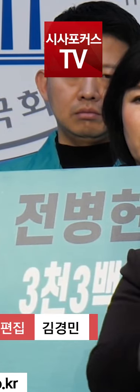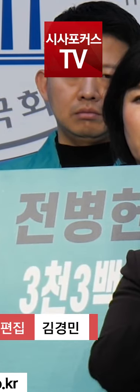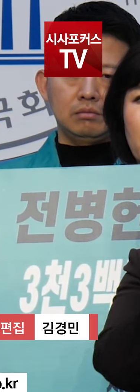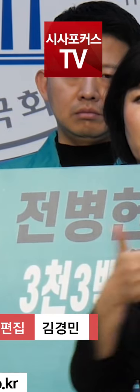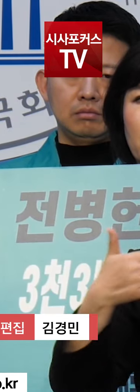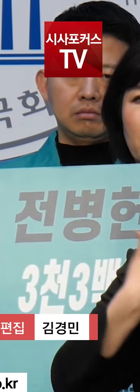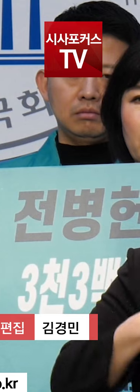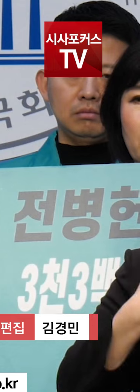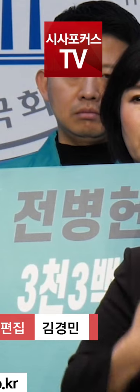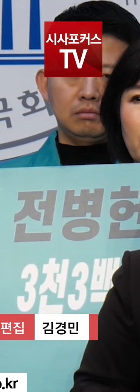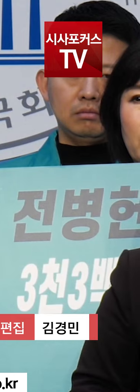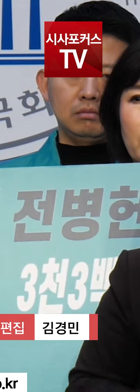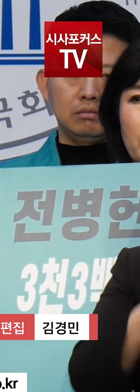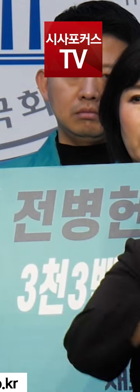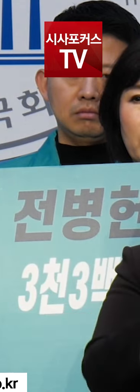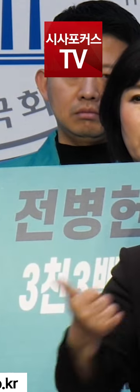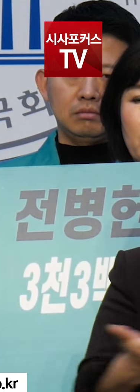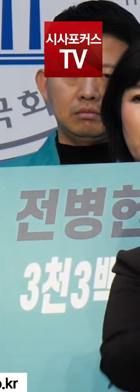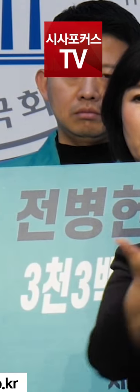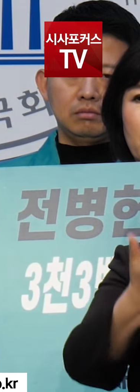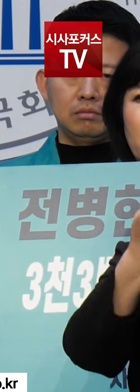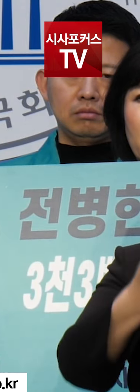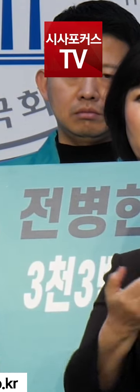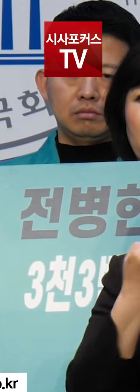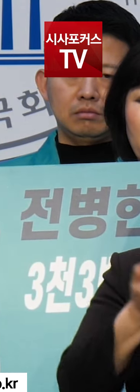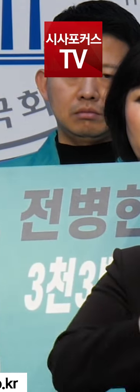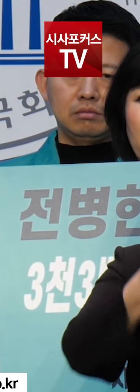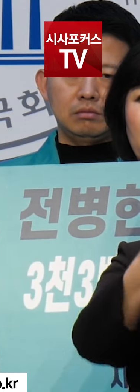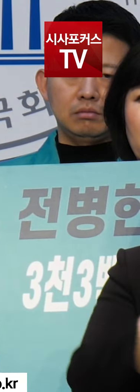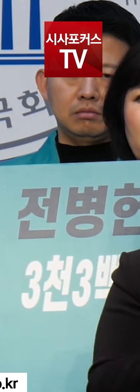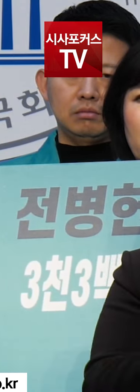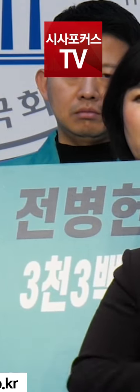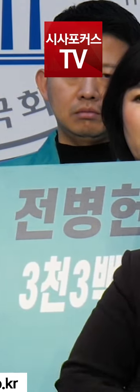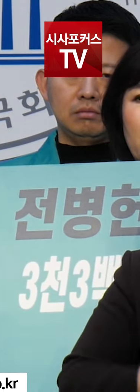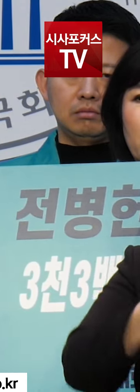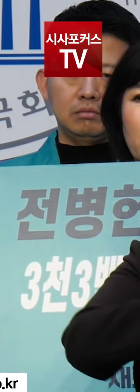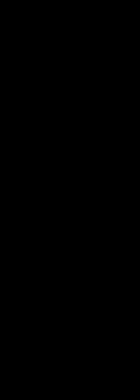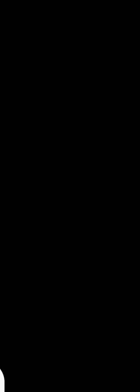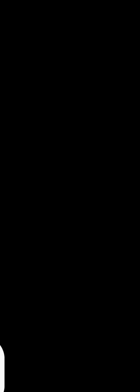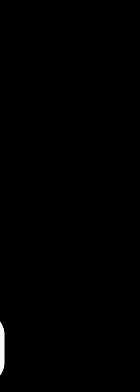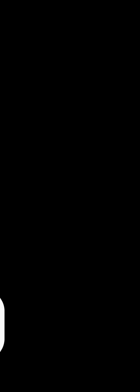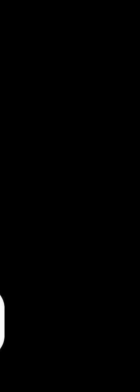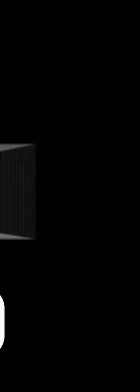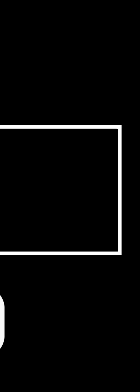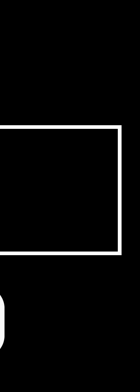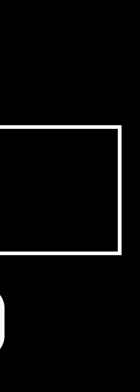생각합니다. 언론인 여러분들의 많은 격려와 협조를 부탁드리겠습니다. 감사합니다.